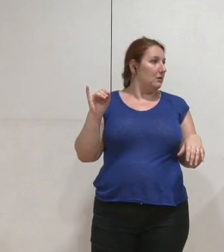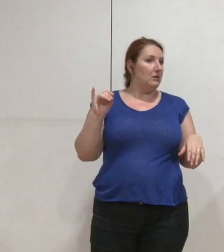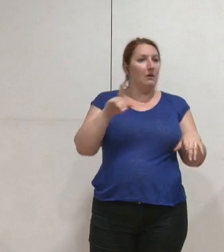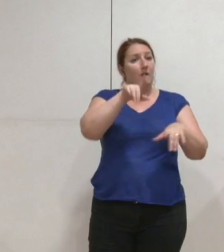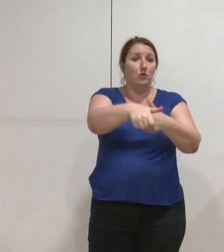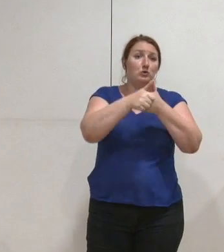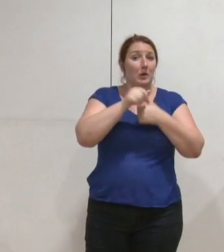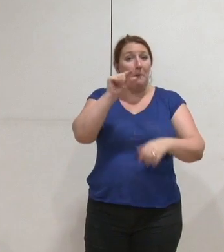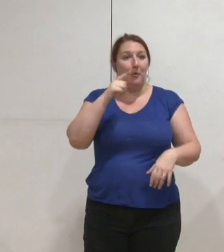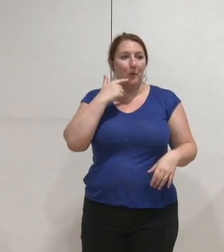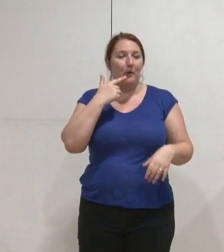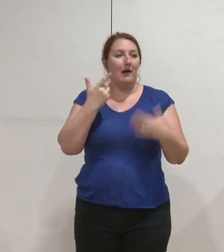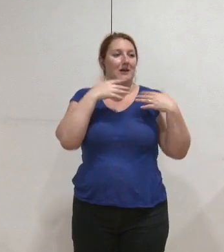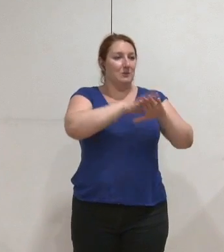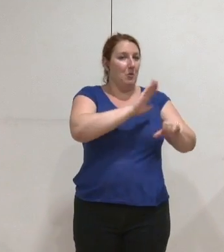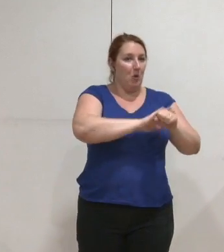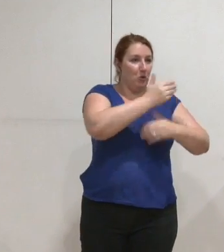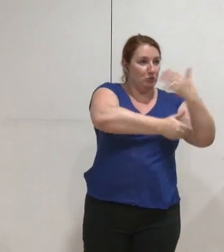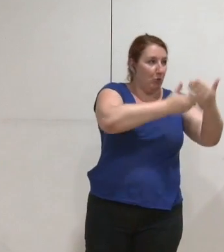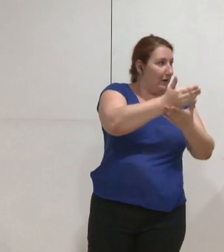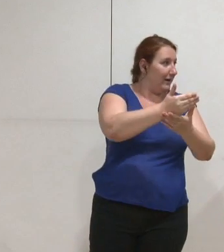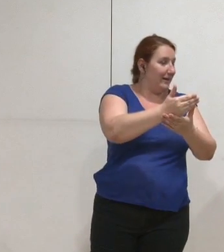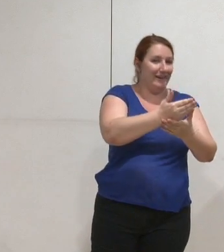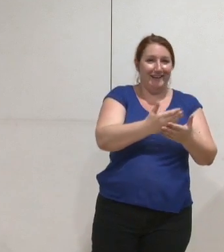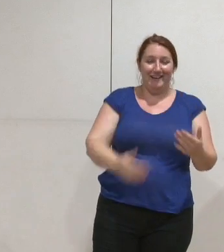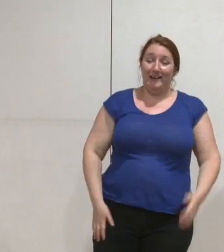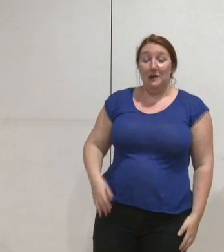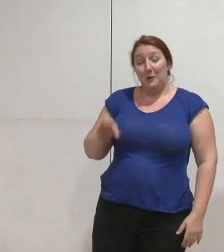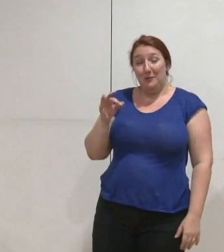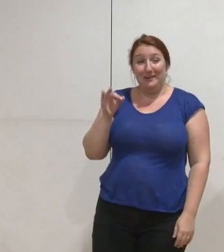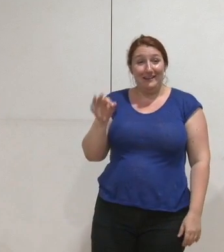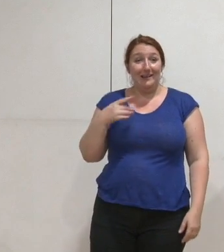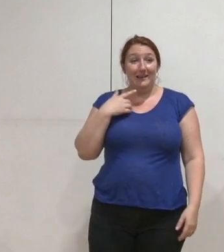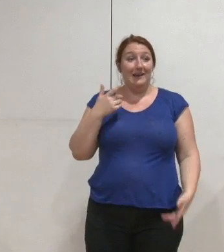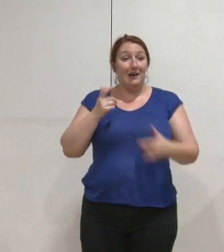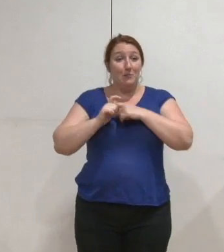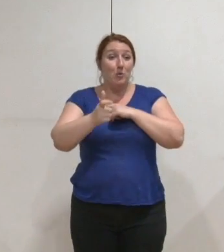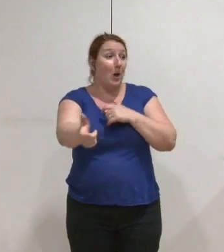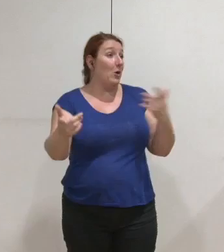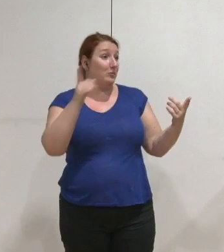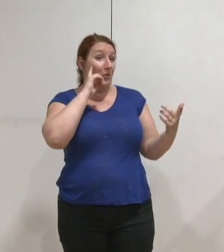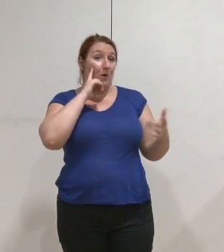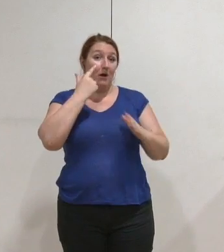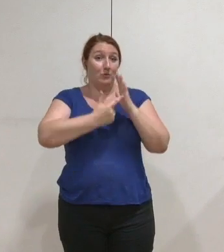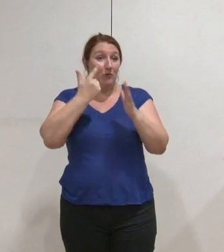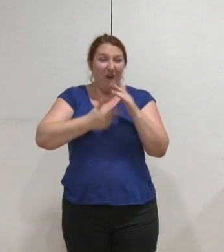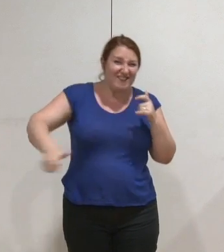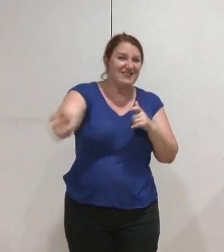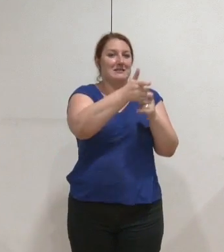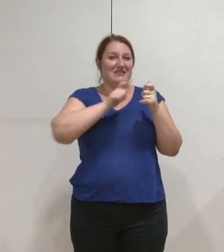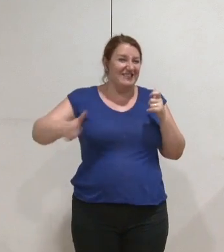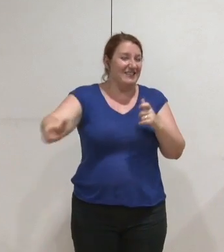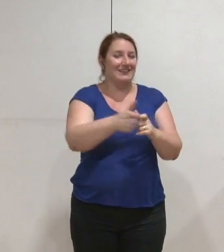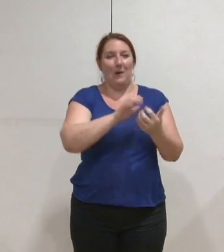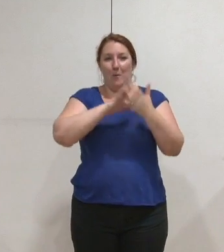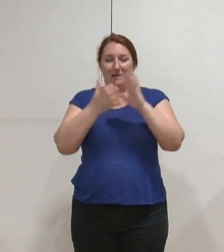petit peu là rassemblement de gauche et de progrès ou si vous faites dans l'ordre parce que sinon je je vais faire deux fois chaque tour ça va être compliqué donc